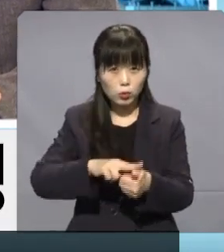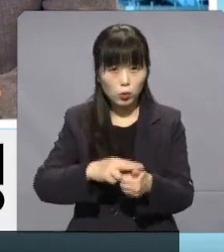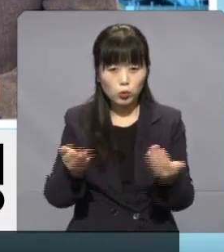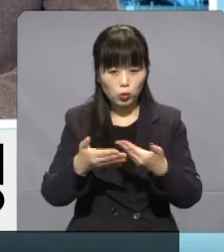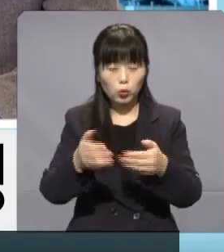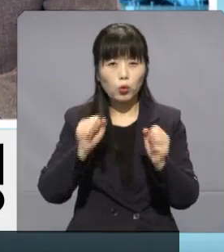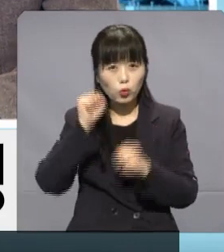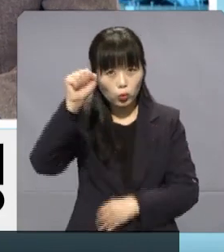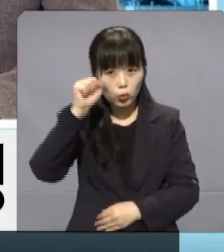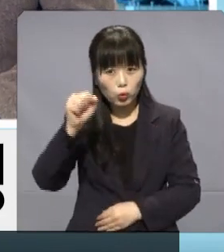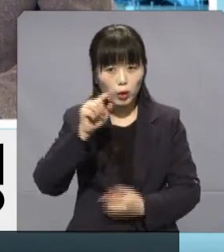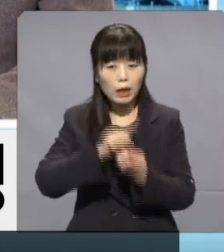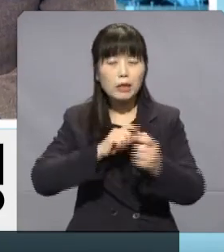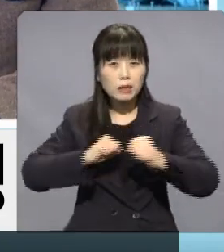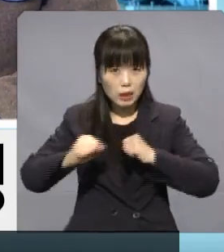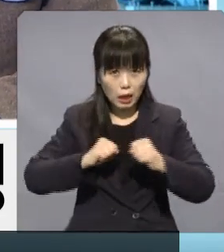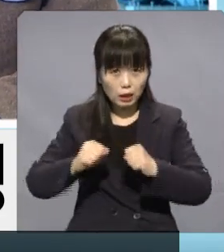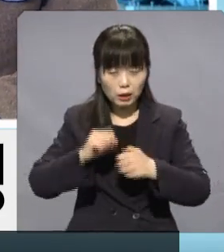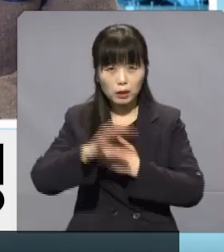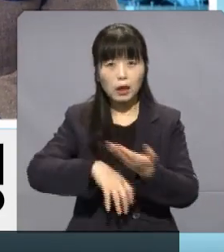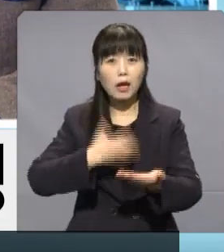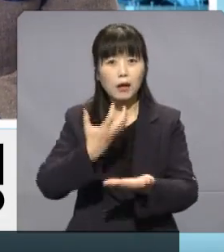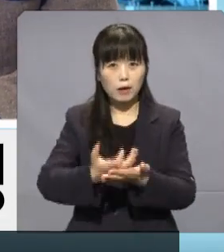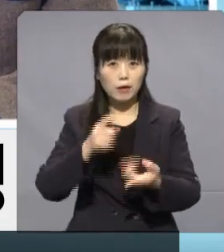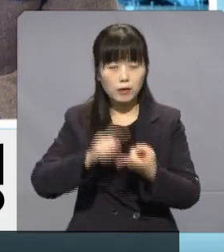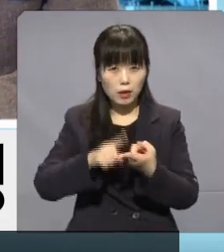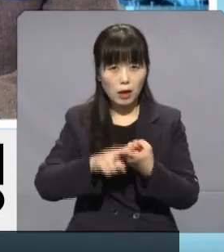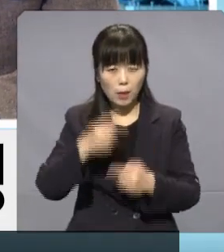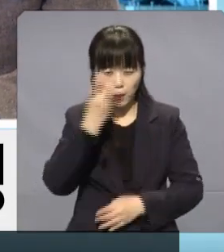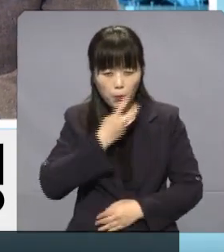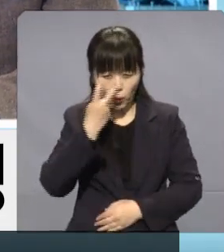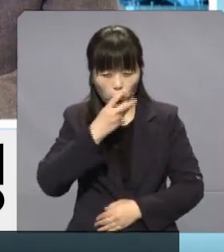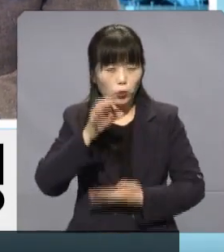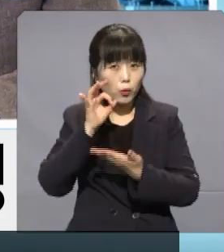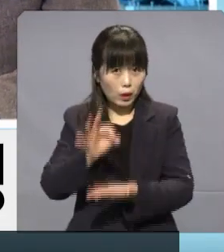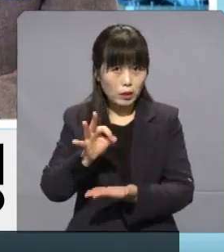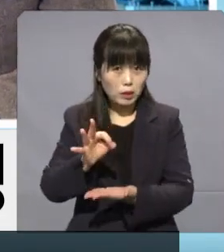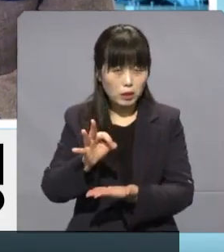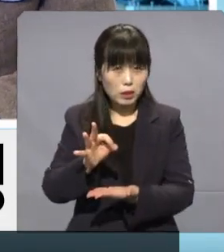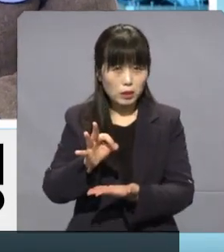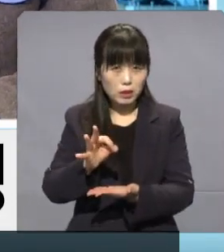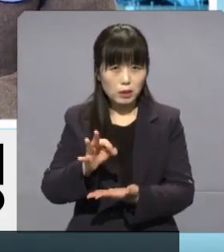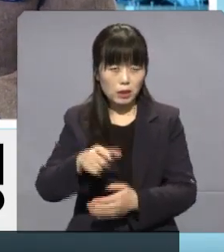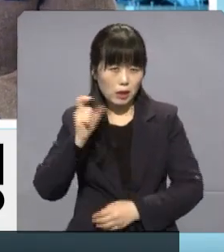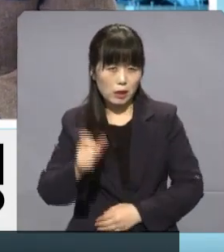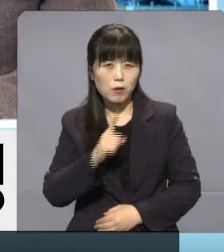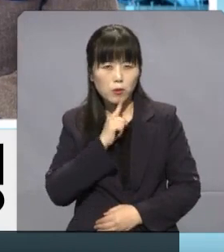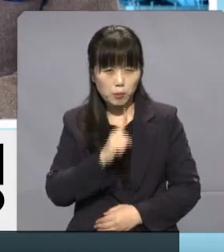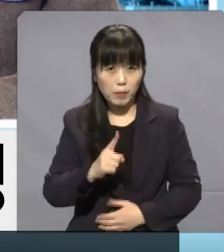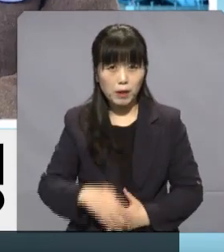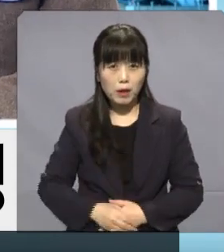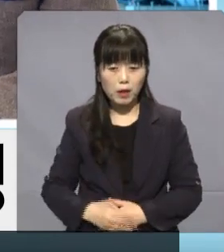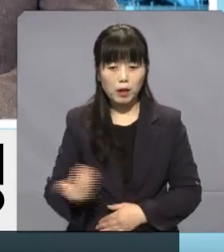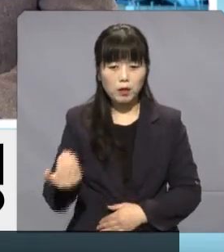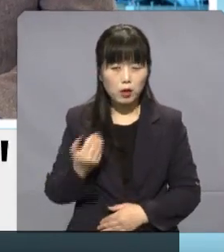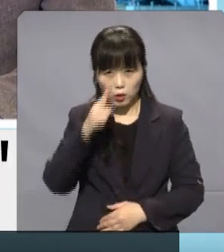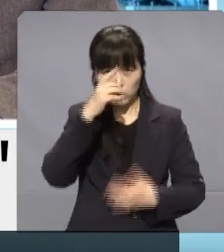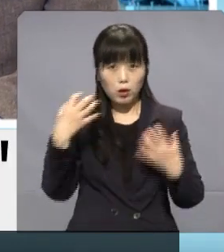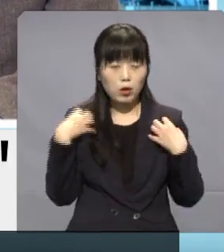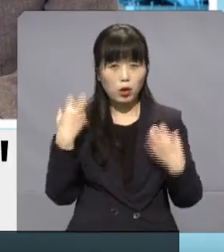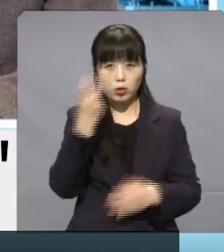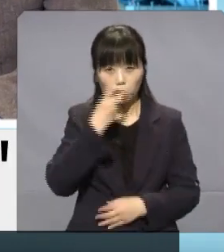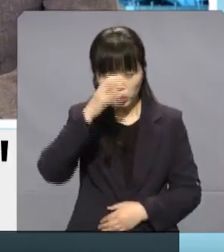노동운동에 대한 뭐, 대응, 그리고 개혁에 대한 보수 가치의 어떤 그 강조, 전 정권 수사, 이런